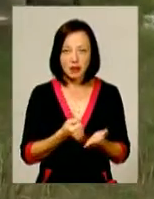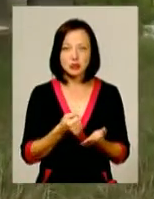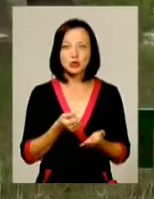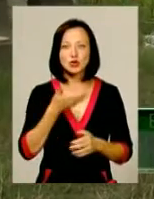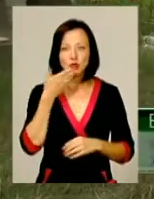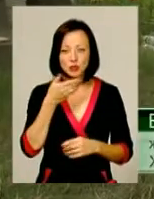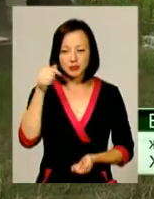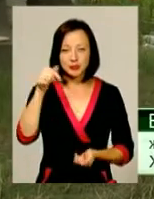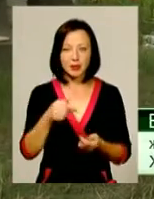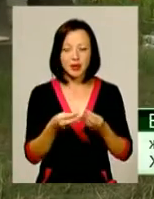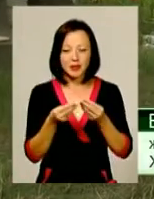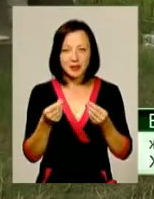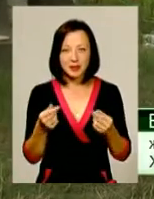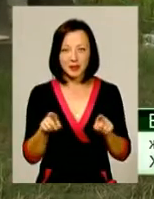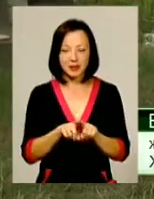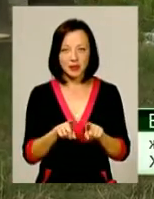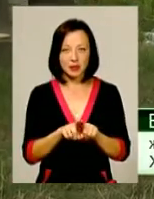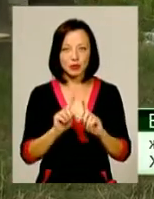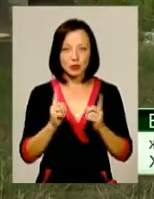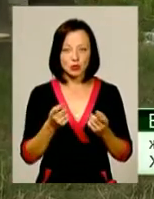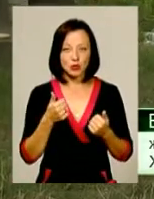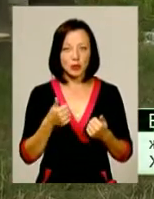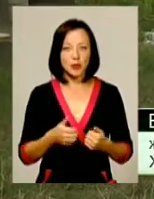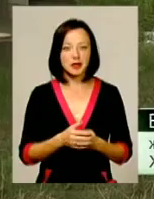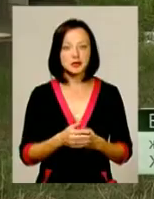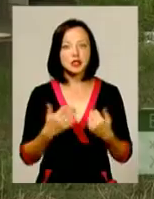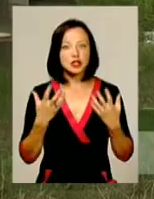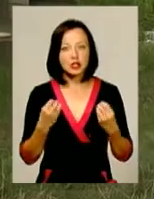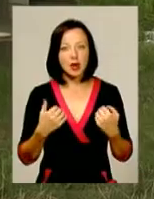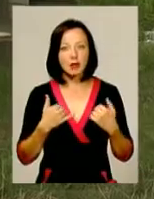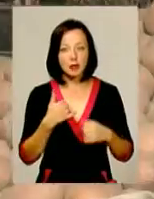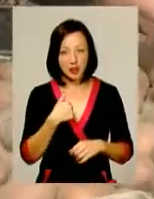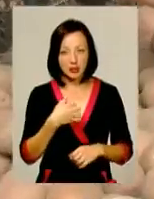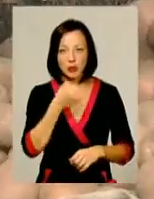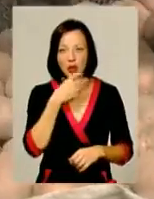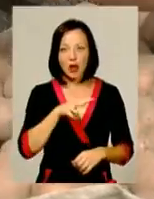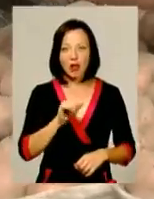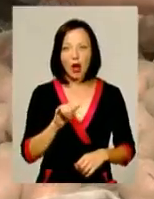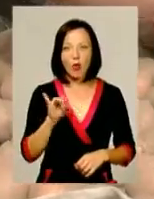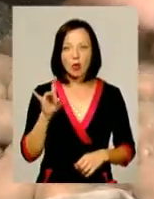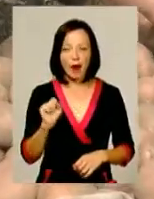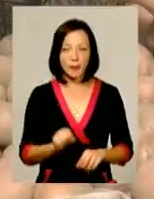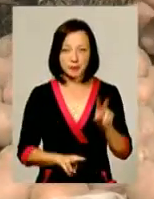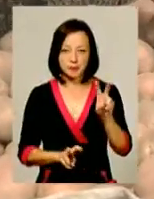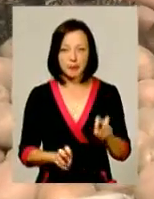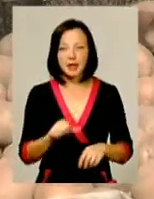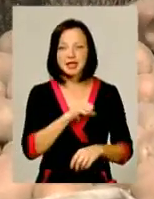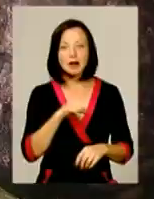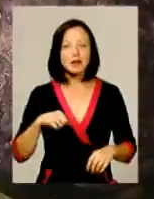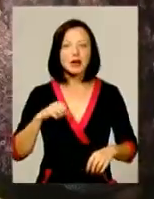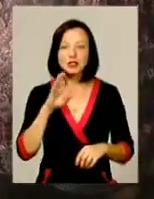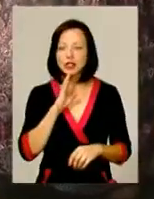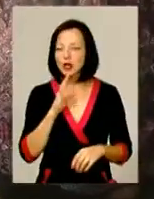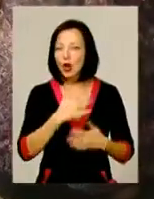до супу. Вона розвариста і дуже. І ще мені подобається лаура. Сама Валентина Пилипівна картоплю дуже